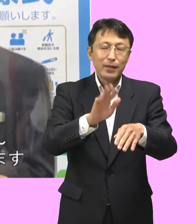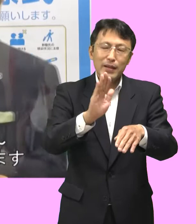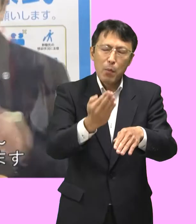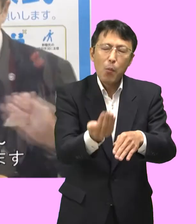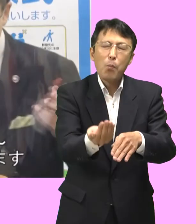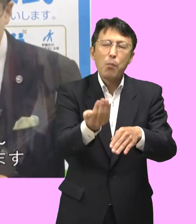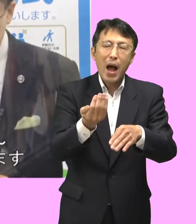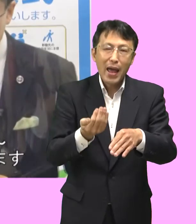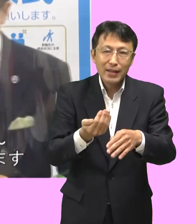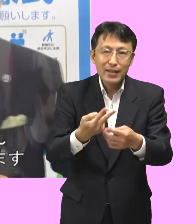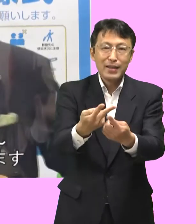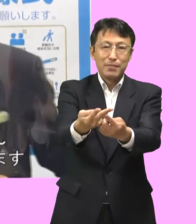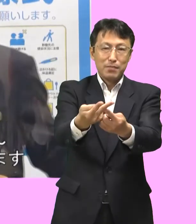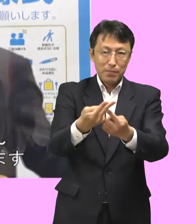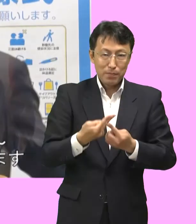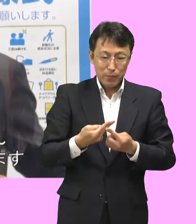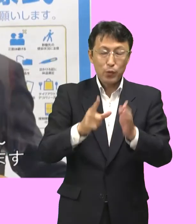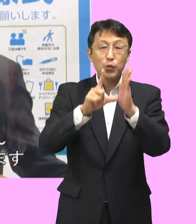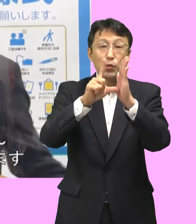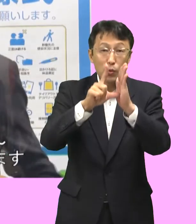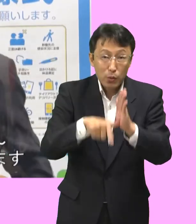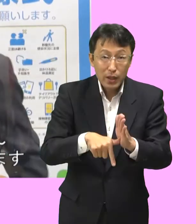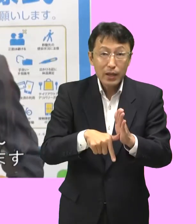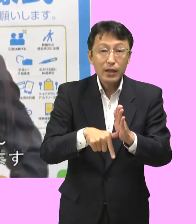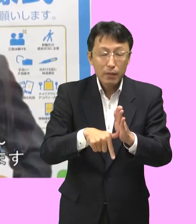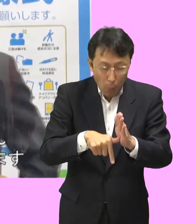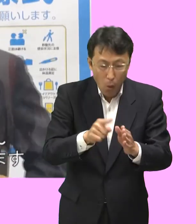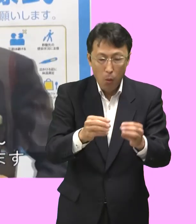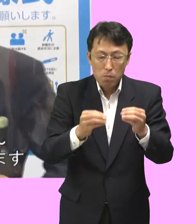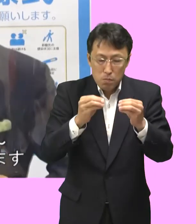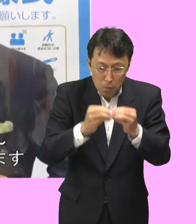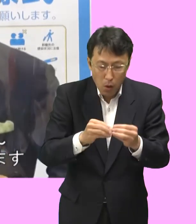としてはもう受付をさせていただきます。